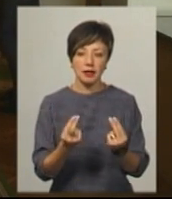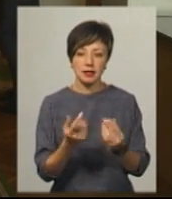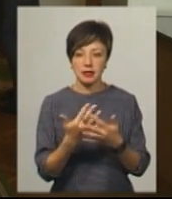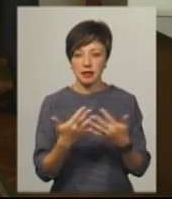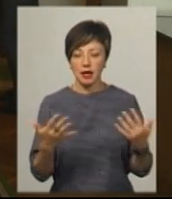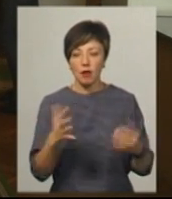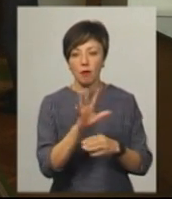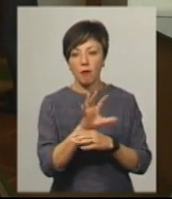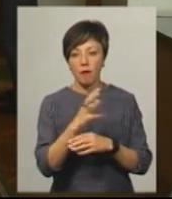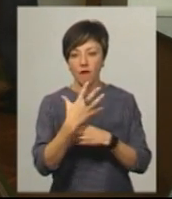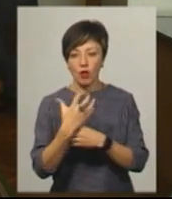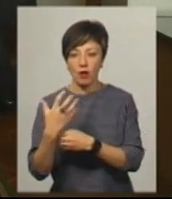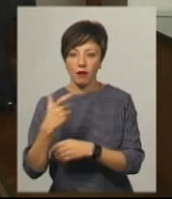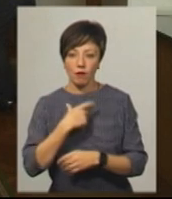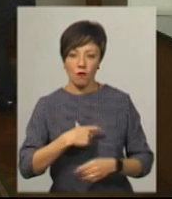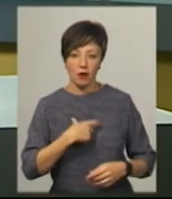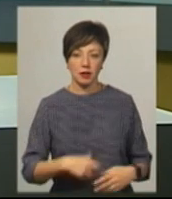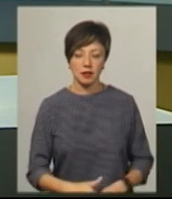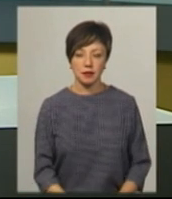і пофотографуватися.